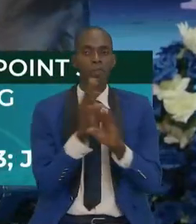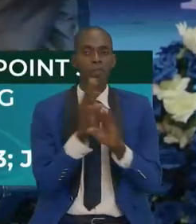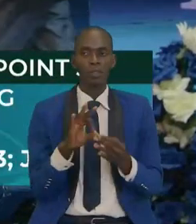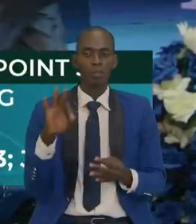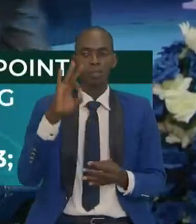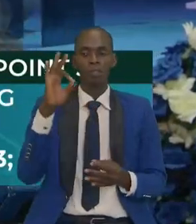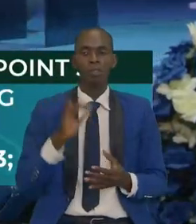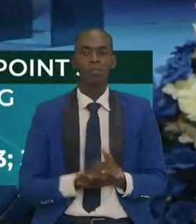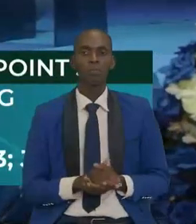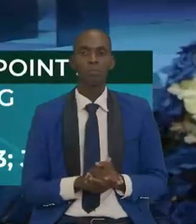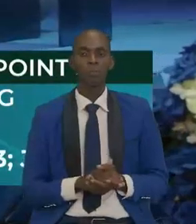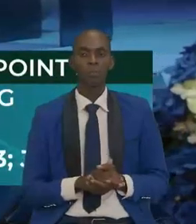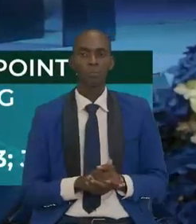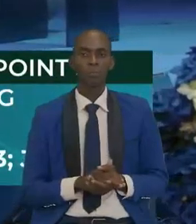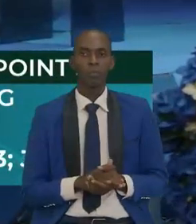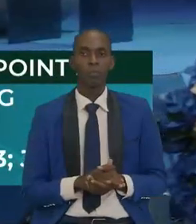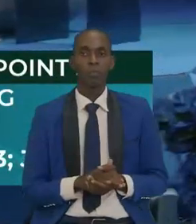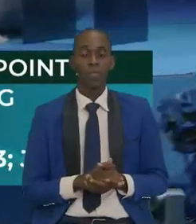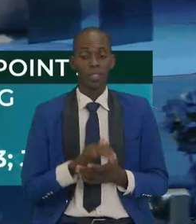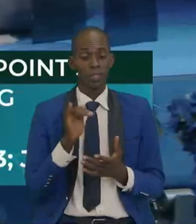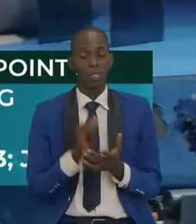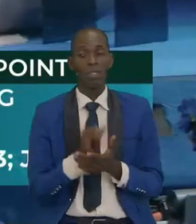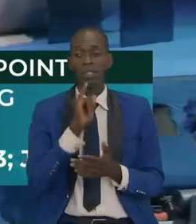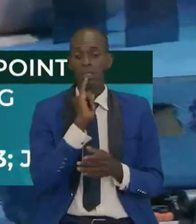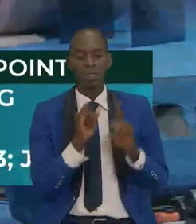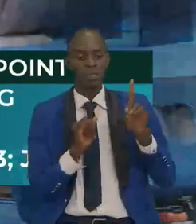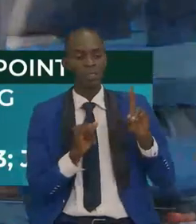Et qu'un esprit de bonne volonté me soutienne.